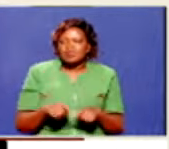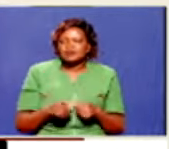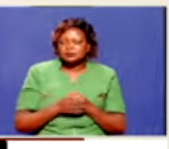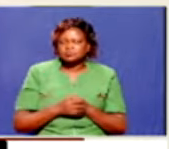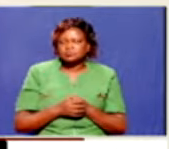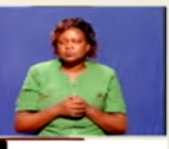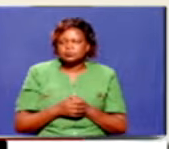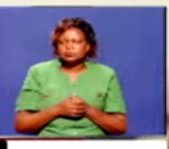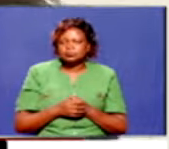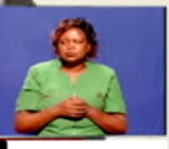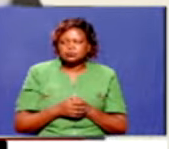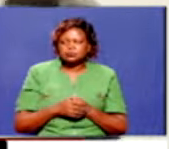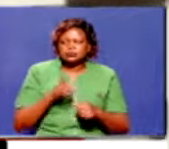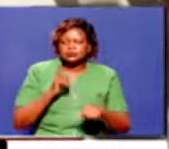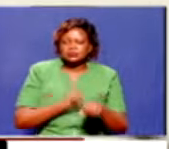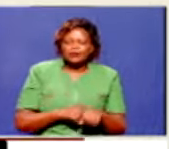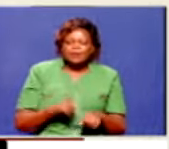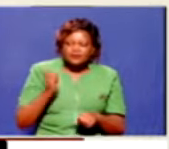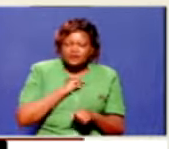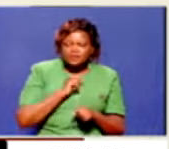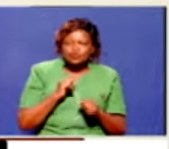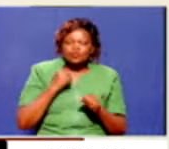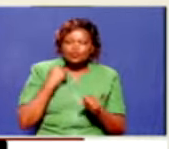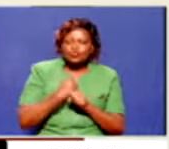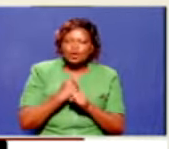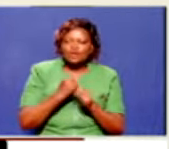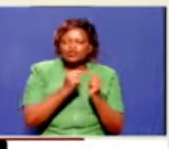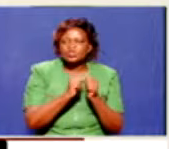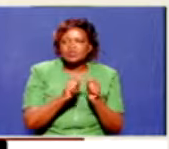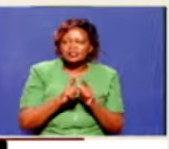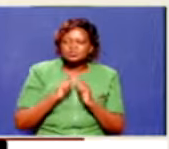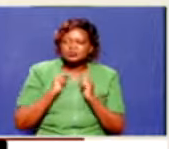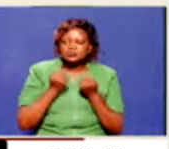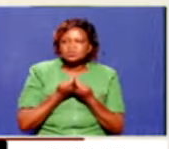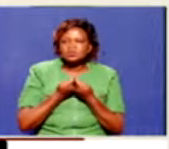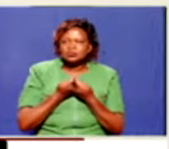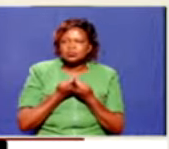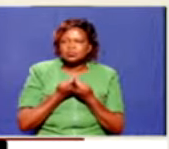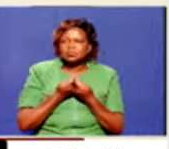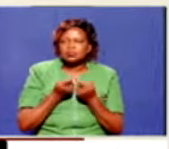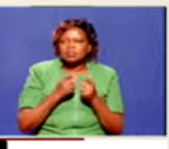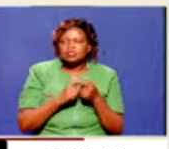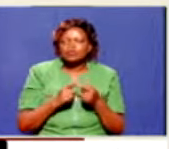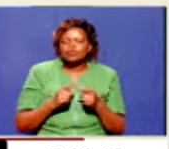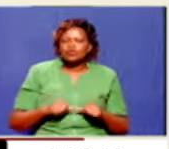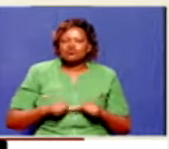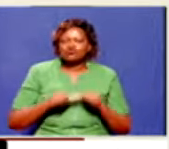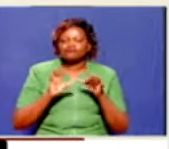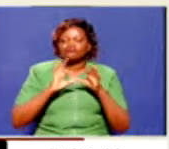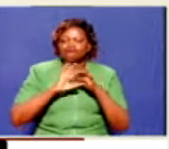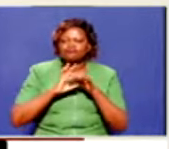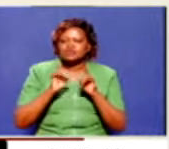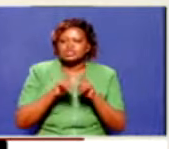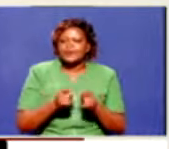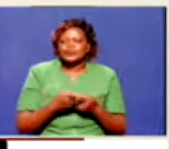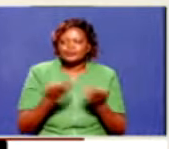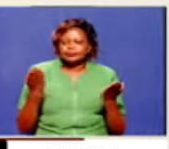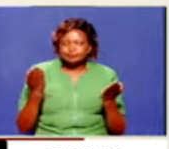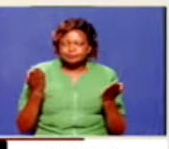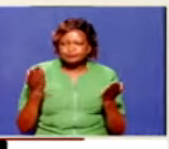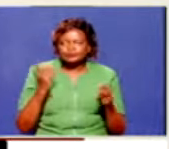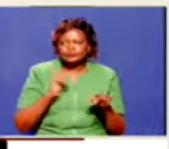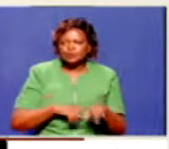it's done, we move together as a team. So I'm talking as we are closing here today, as we move forward in terms